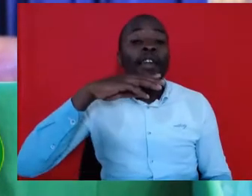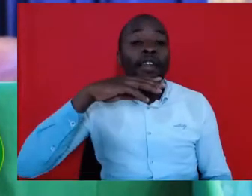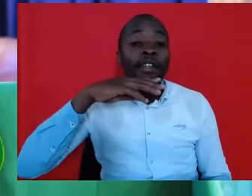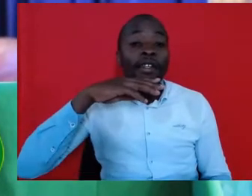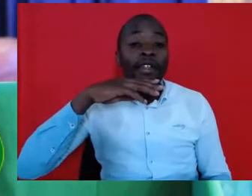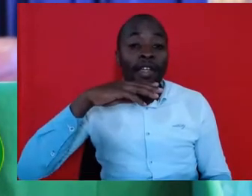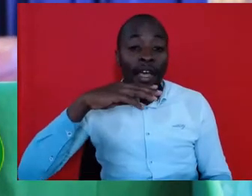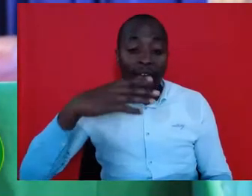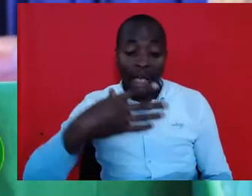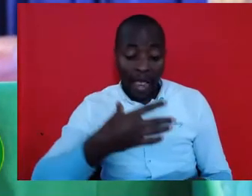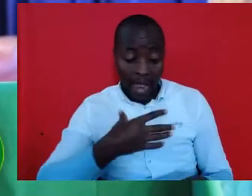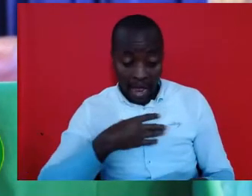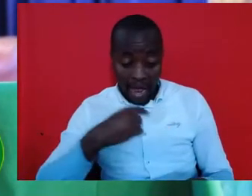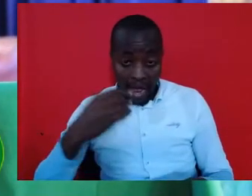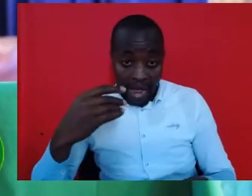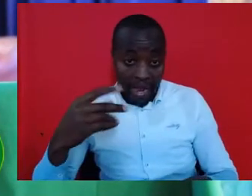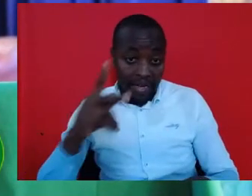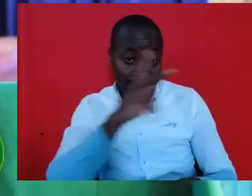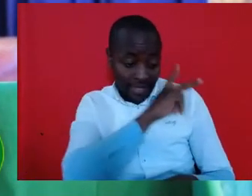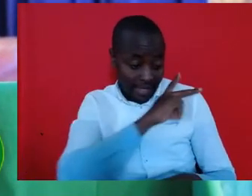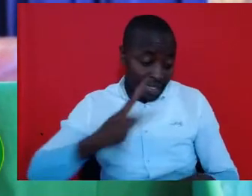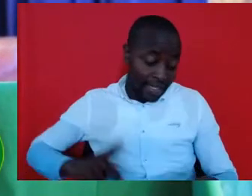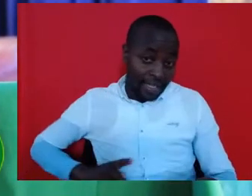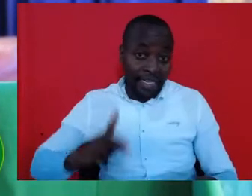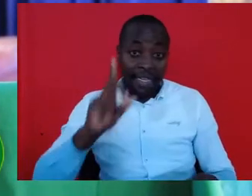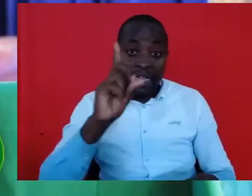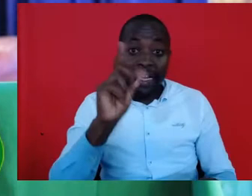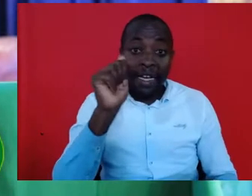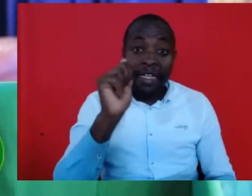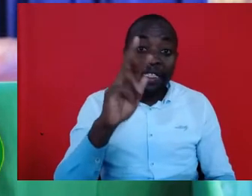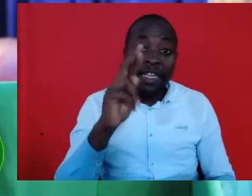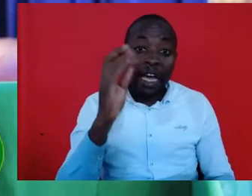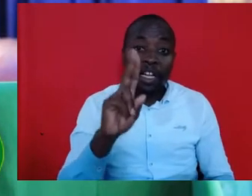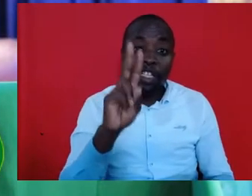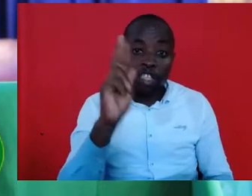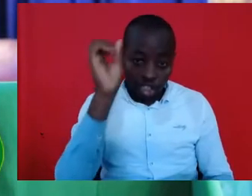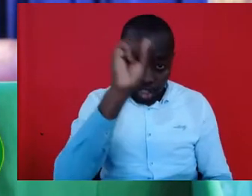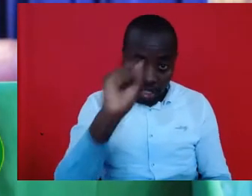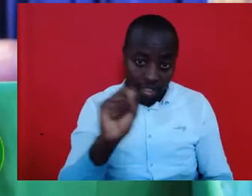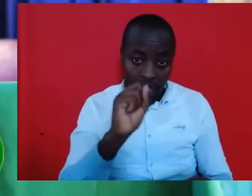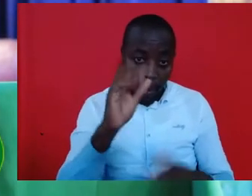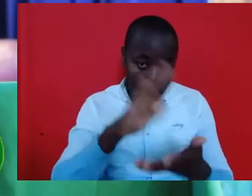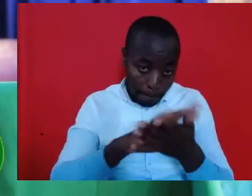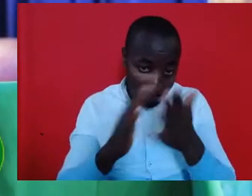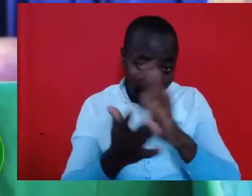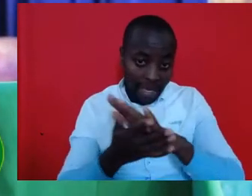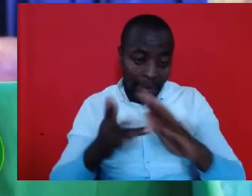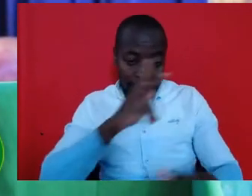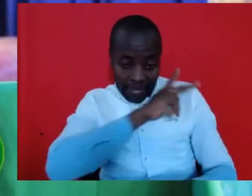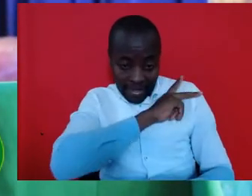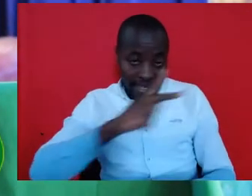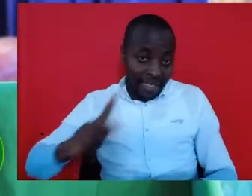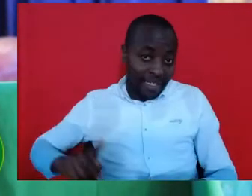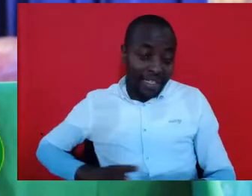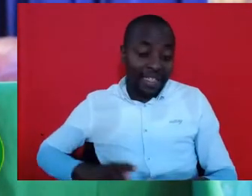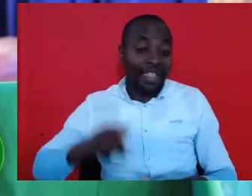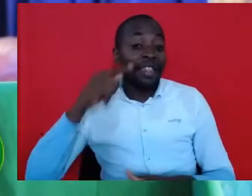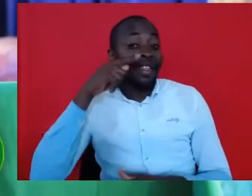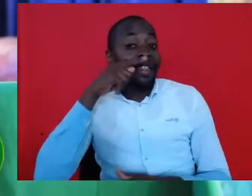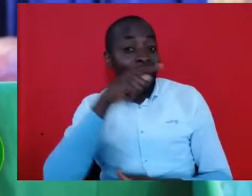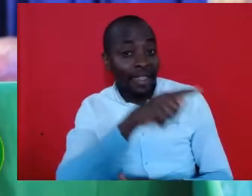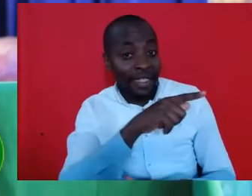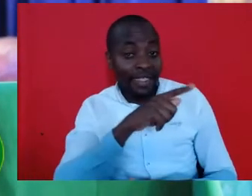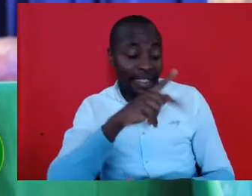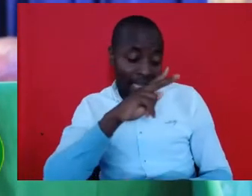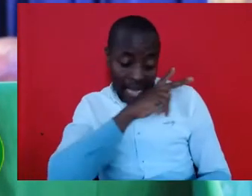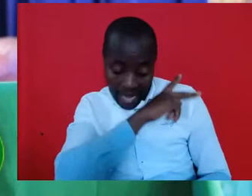yake Dario akawa mfalme. Huyu ni kiongozi wa ufalme